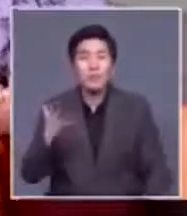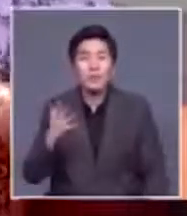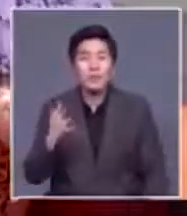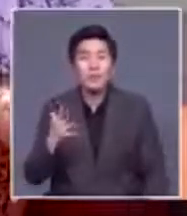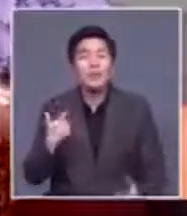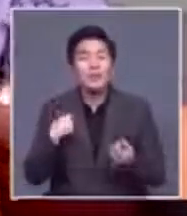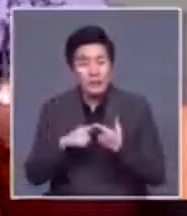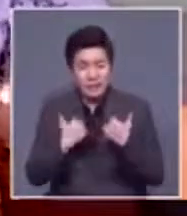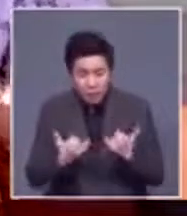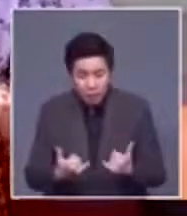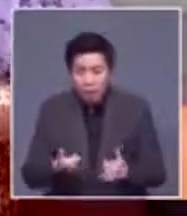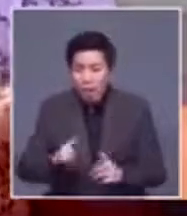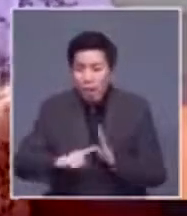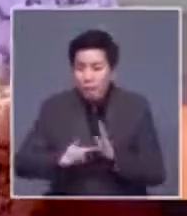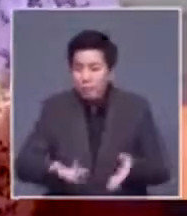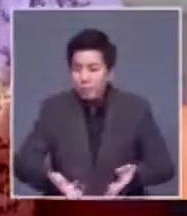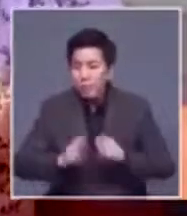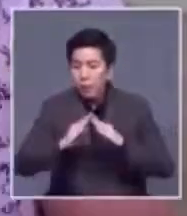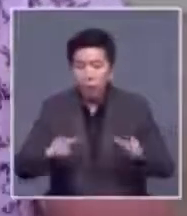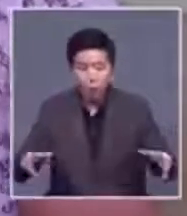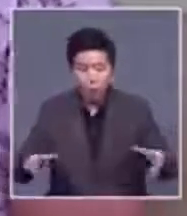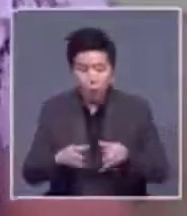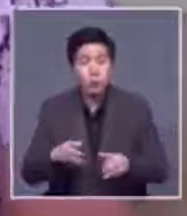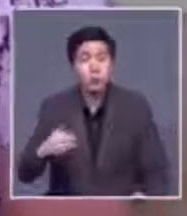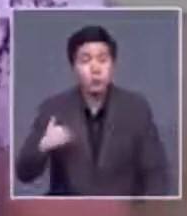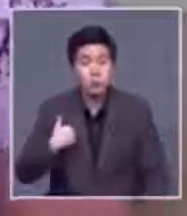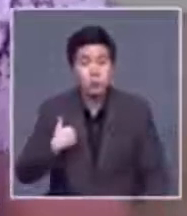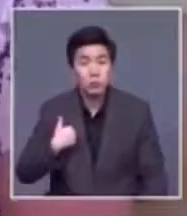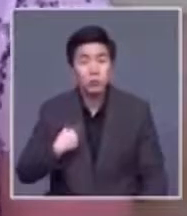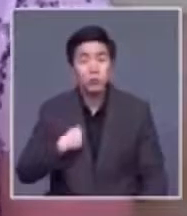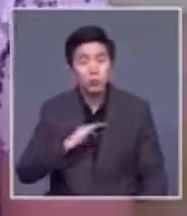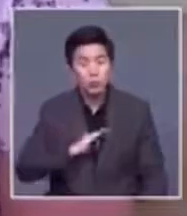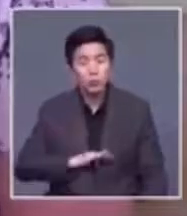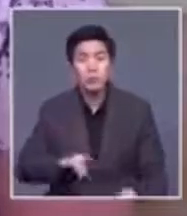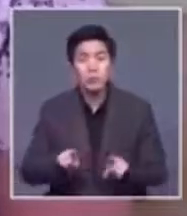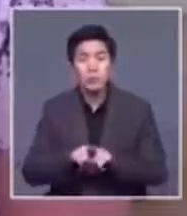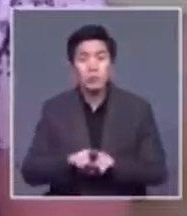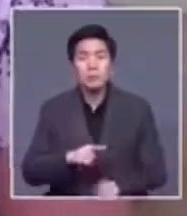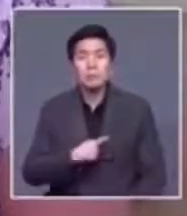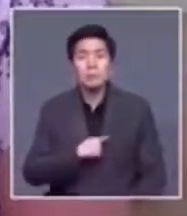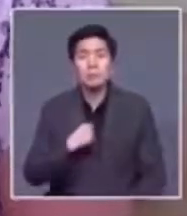ามีตรงนี้มันรวมกลุ่มกันมันก็มันเหมือนแบบว่ามันมั่นใจอ่ะ